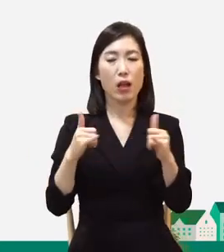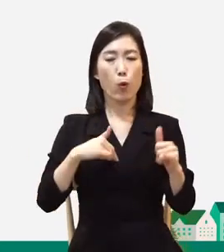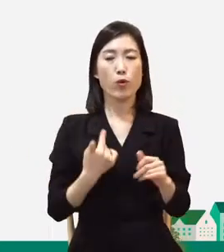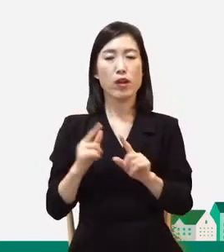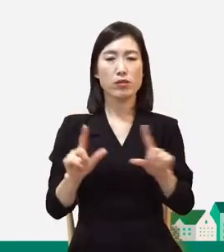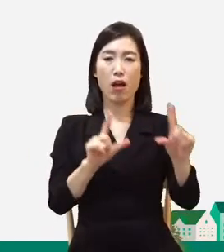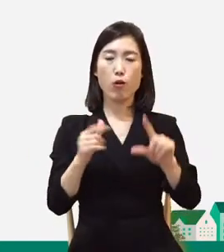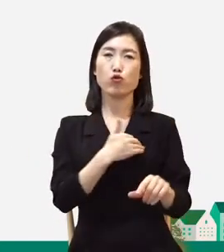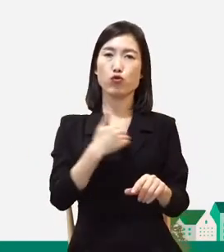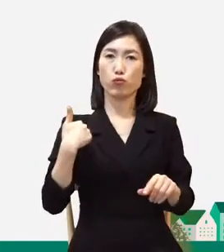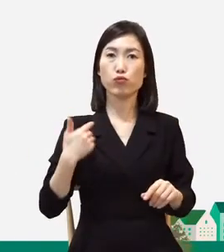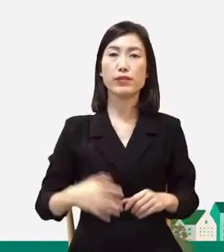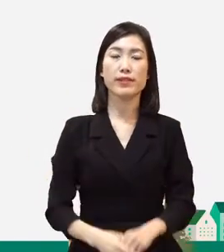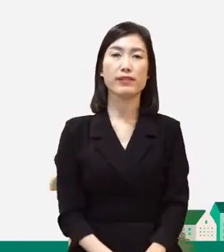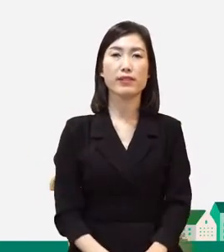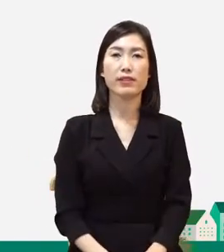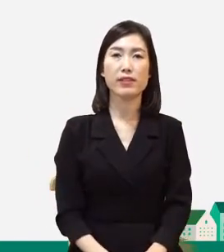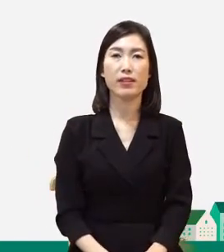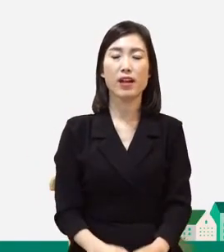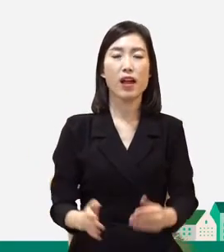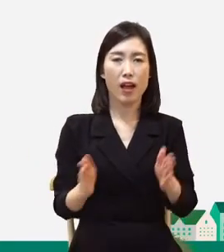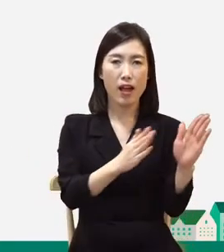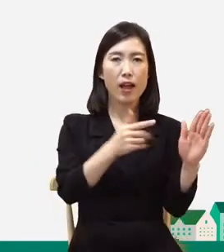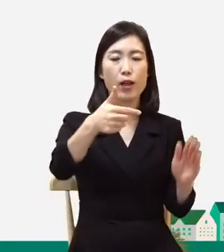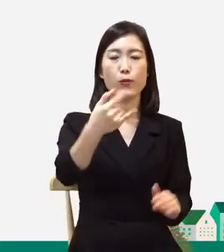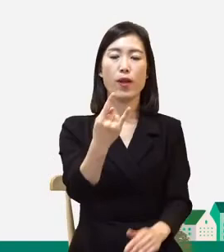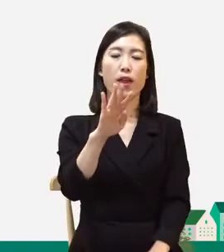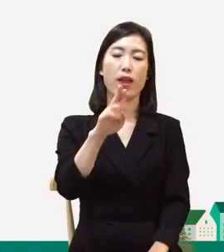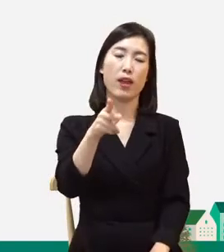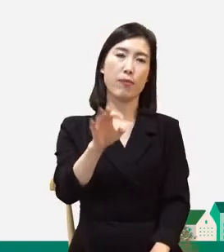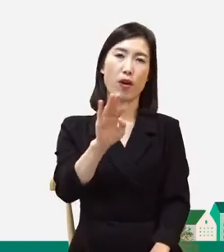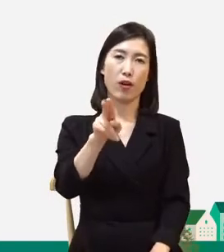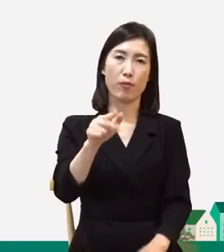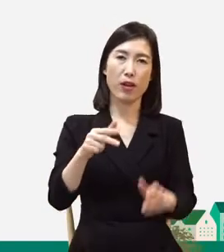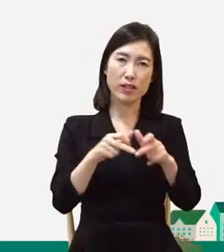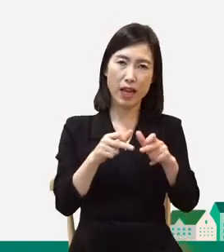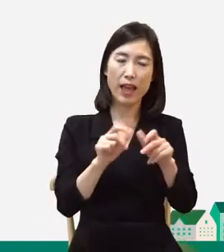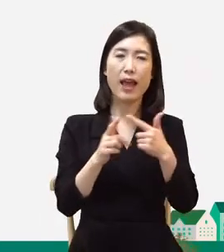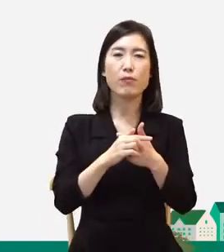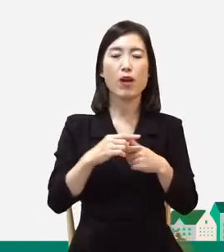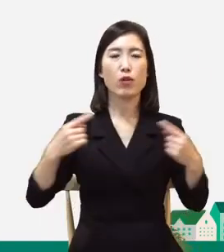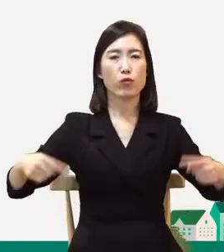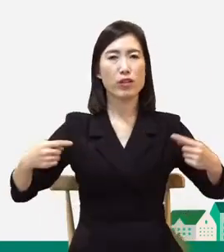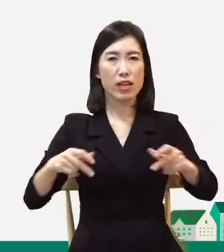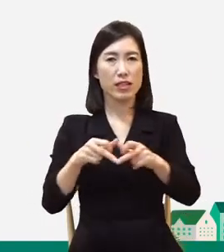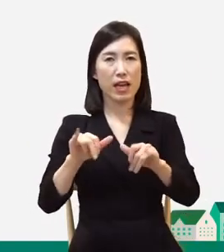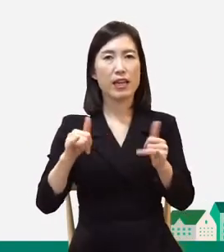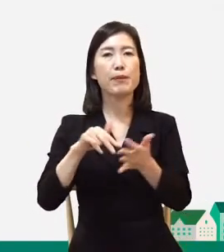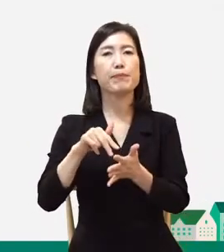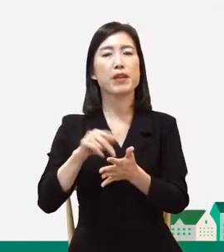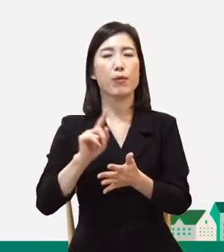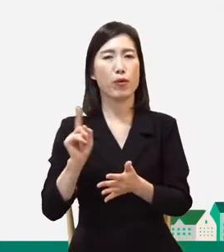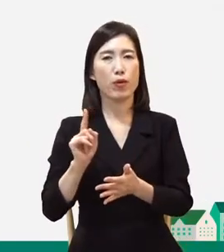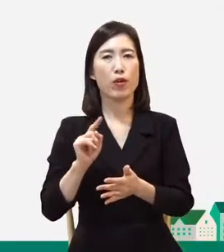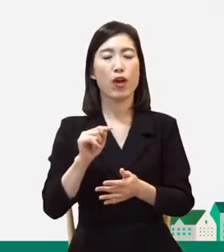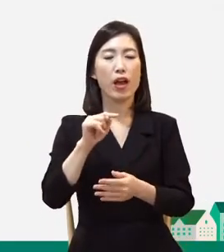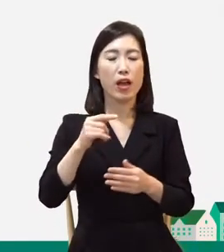아주 좋고요. 그리고 우리가 그 뇌병변 장애인분, 휠체어 장애인분도 있는데요. 이 공간에서